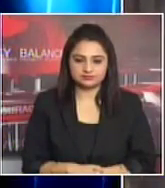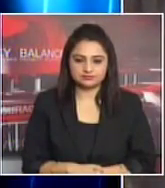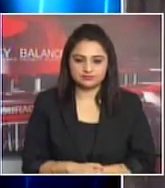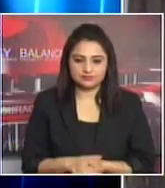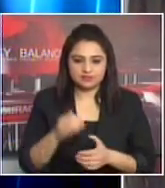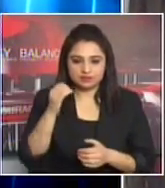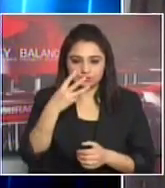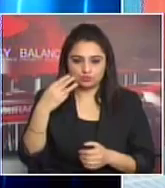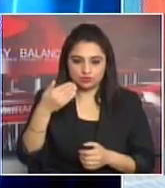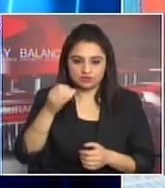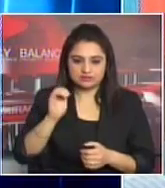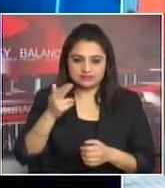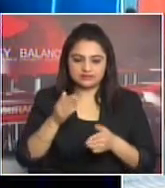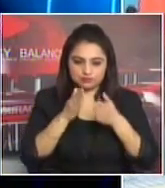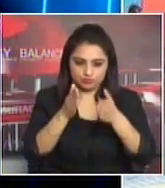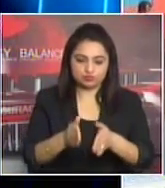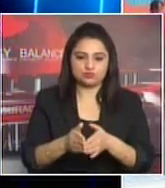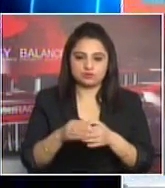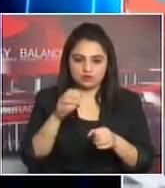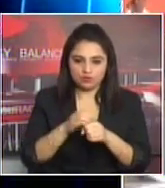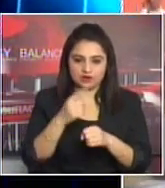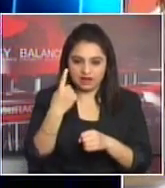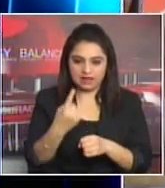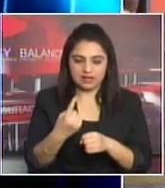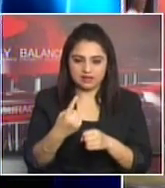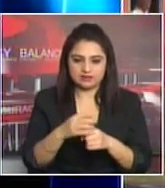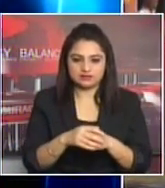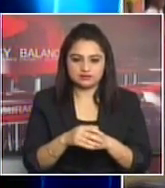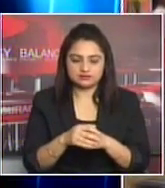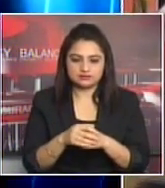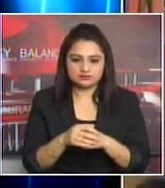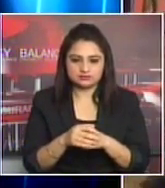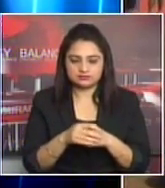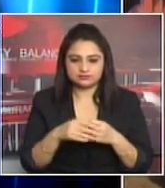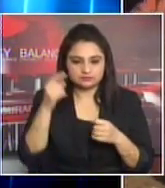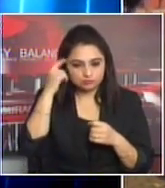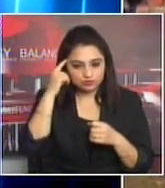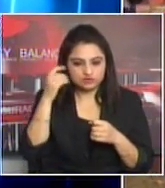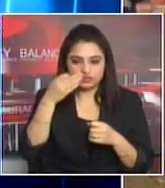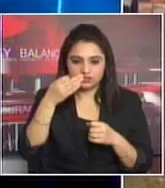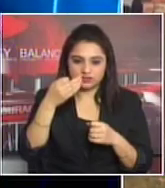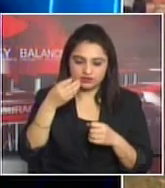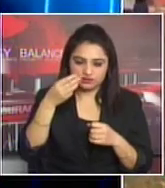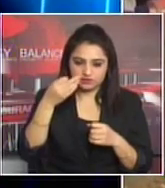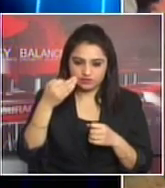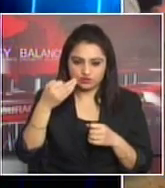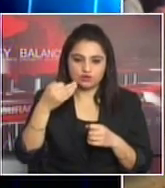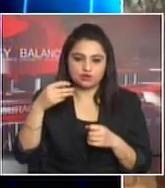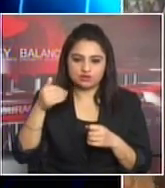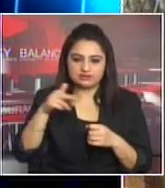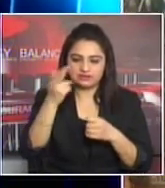तुलसीपुर उपमहानगरपालिका वडा नम्बर 1 छोटेकी बुद्धि घरतीको घरमा जस्तापाता लगाउने सपना पूरा भएको